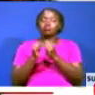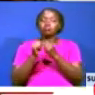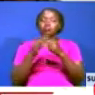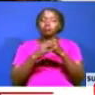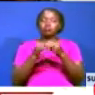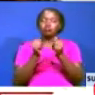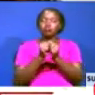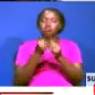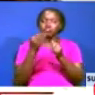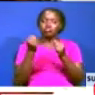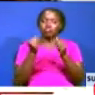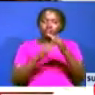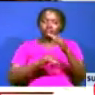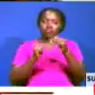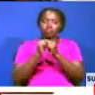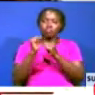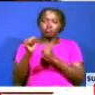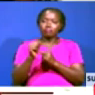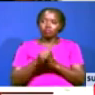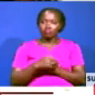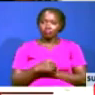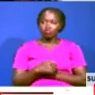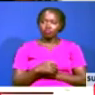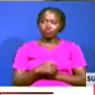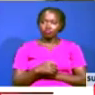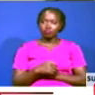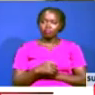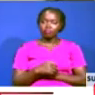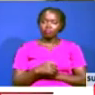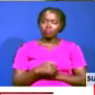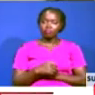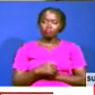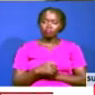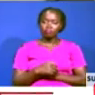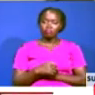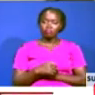KU